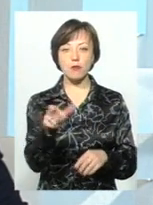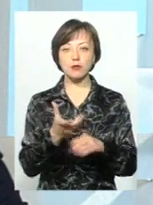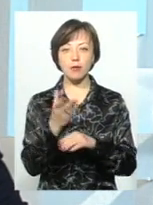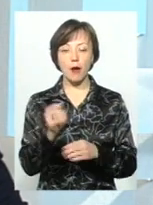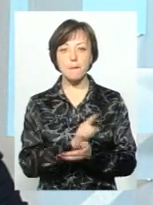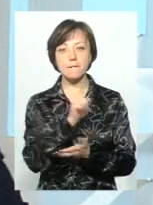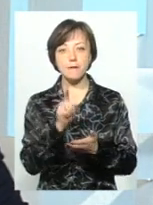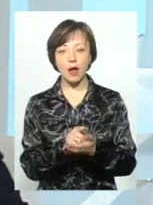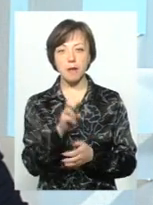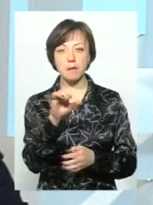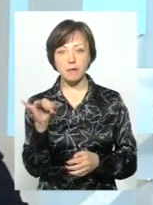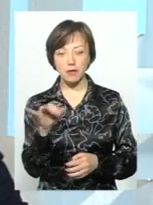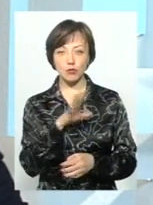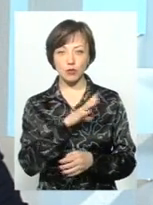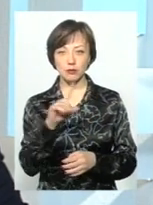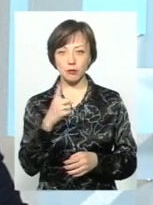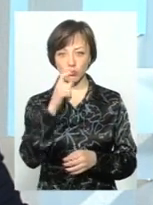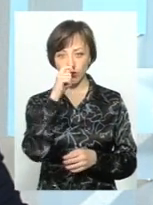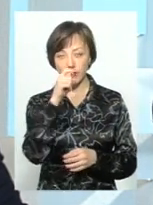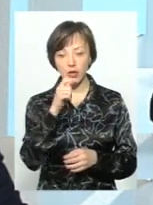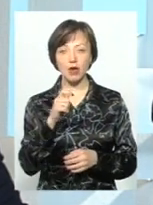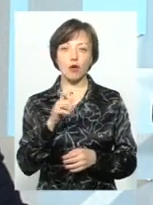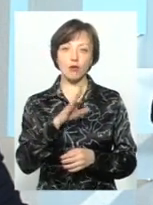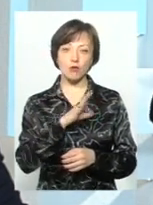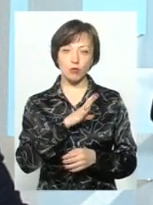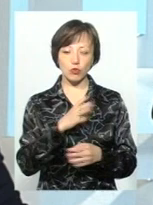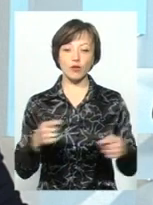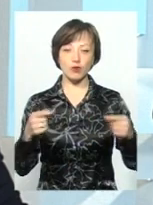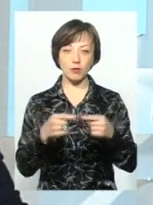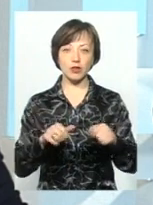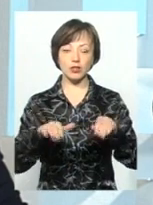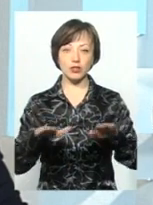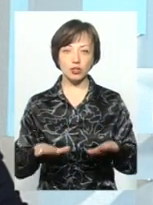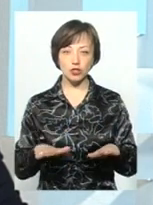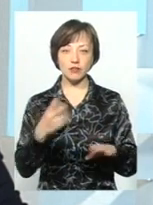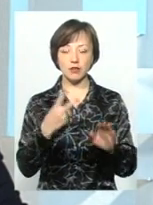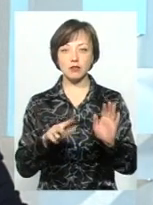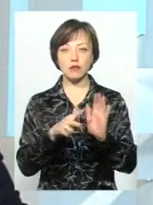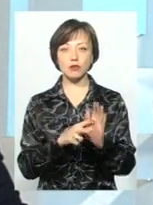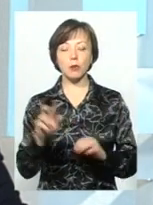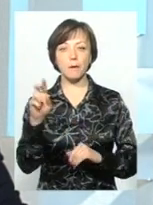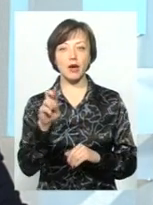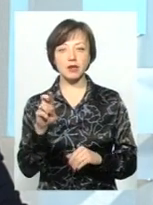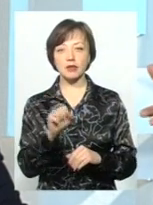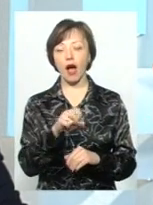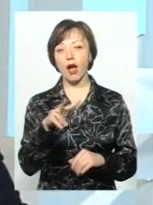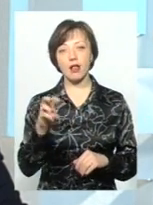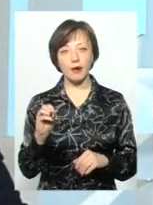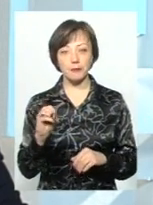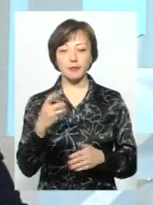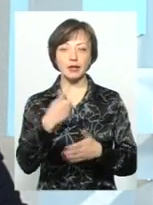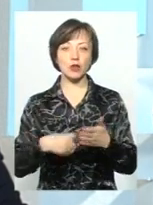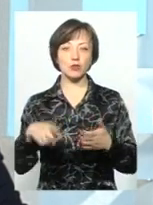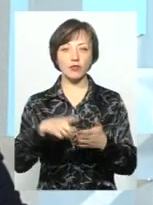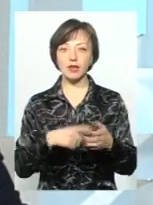би вступити в дію з 1 квітня. Було відповідне рішення НКРЕ 28 березня. Утім,